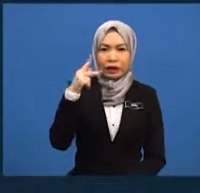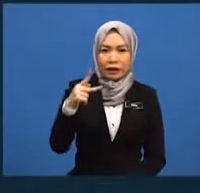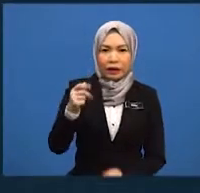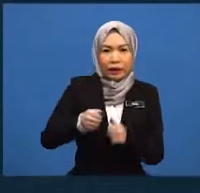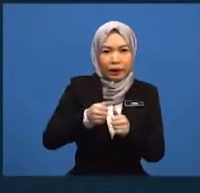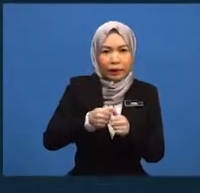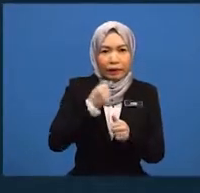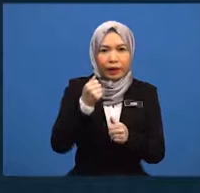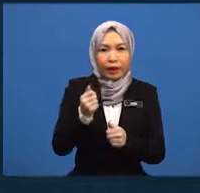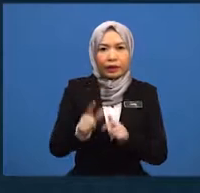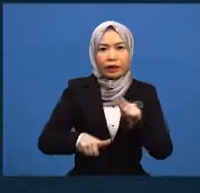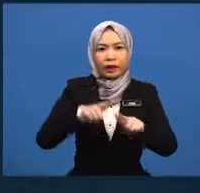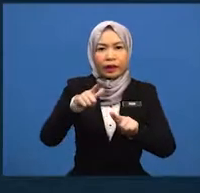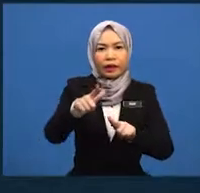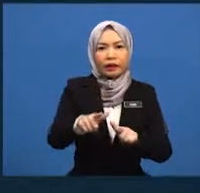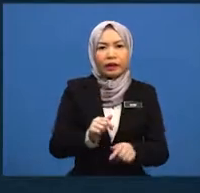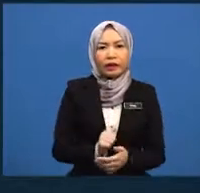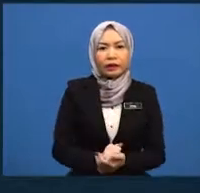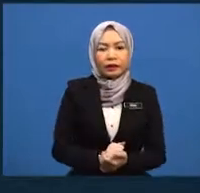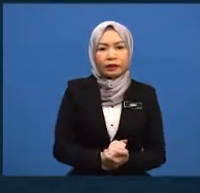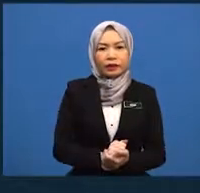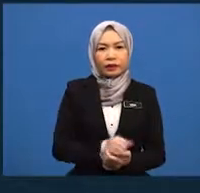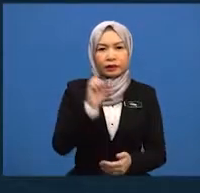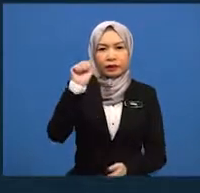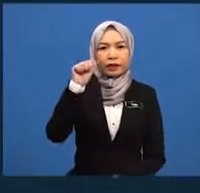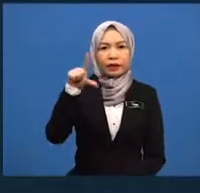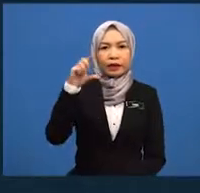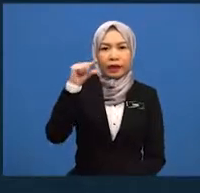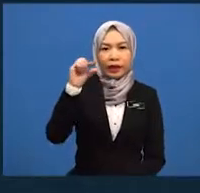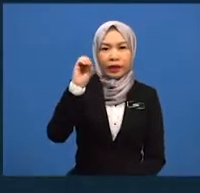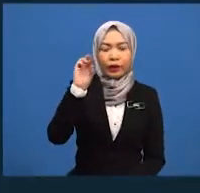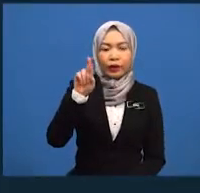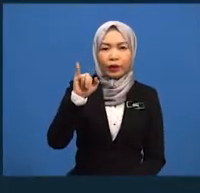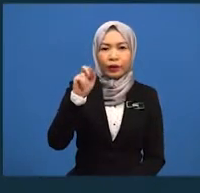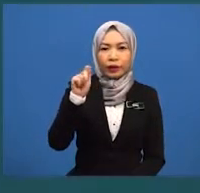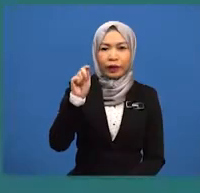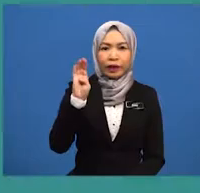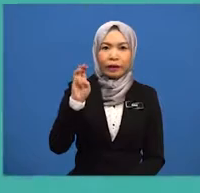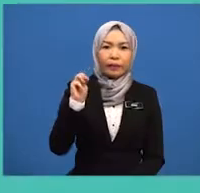serta logik aliran langkah-langkah algoritma secara manual.